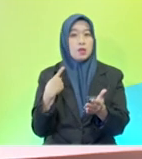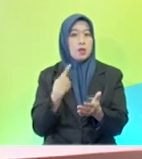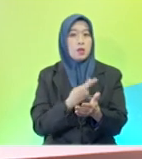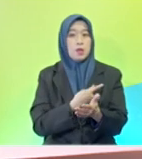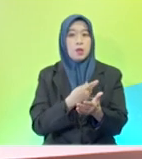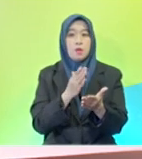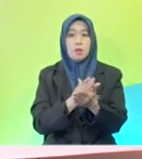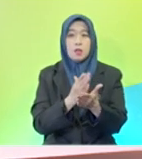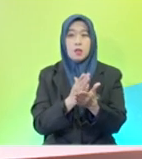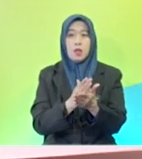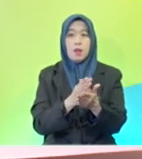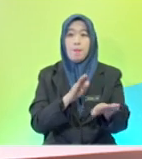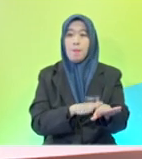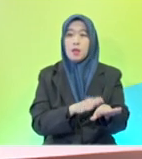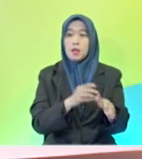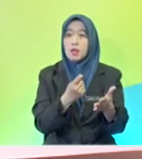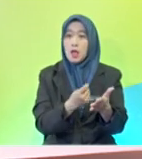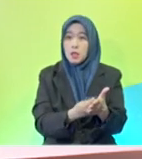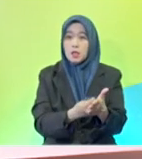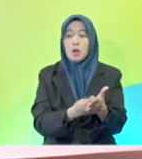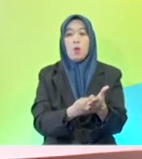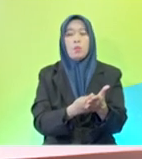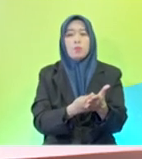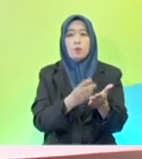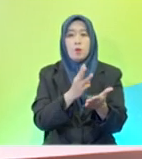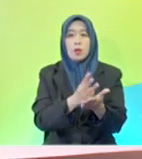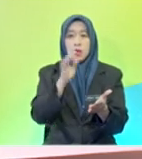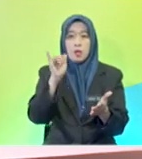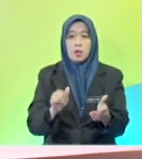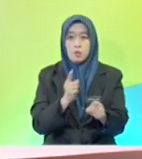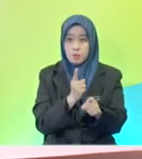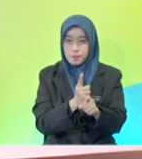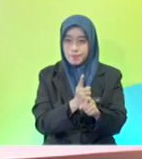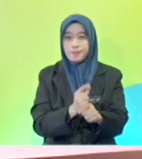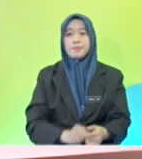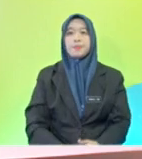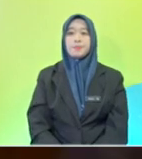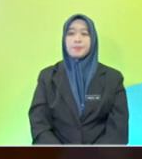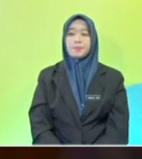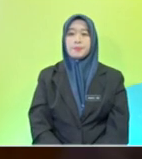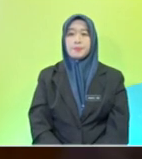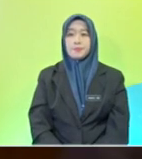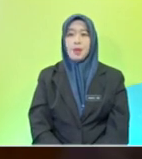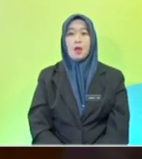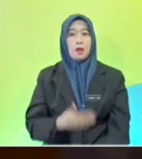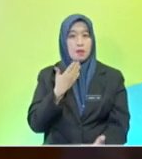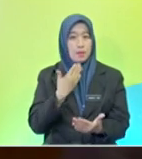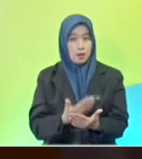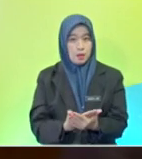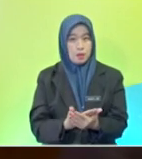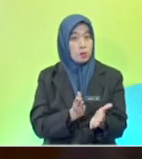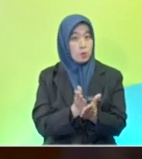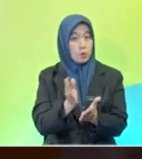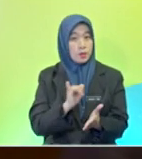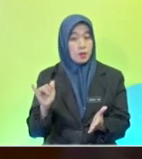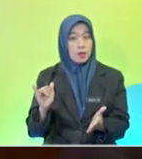berhenti pada tanda wakaf yang sepatutnya. Baik. Okey, baiklah. Okay. Seterusnya, mari